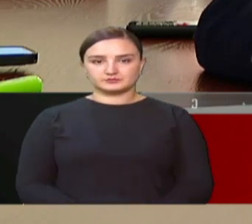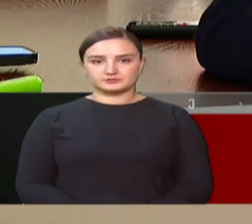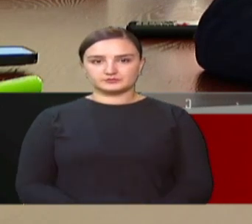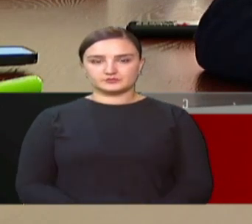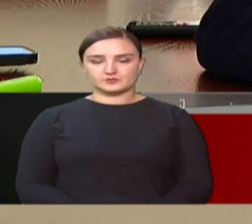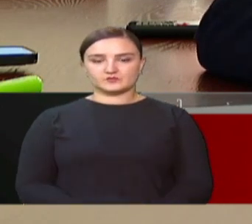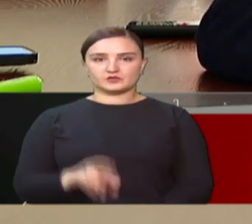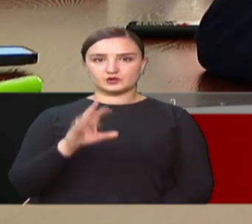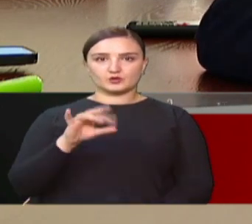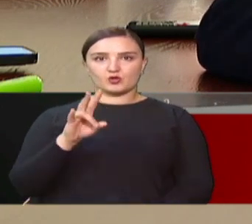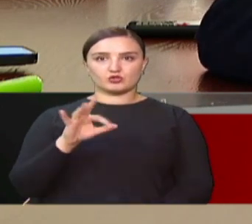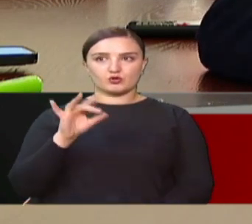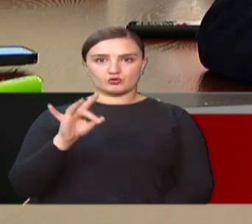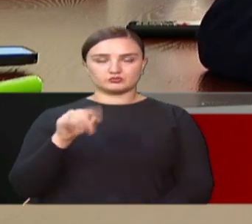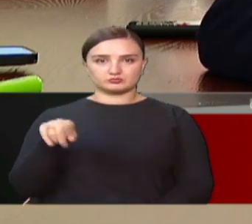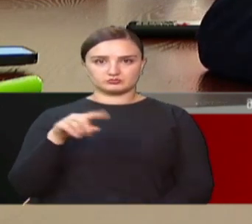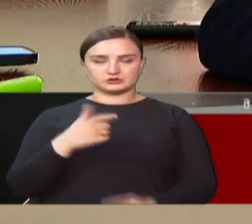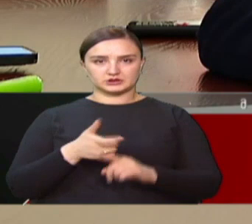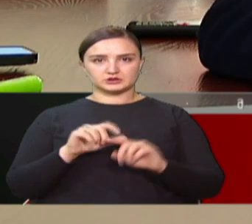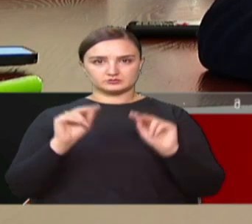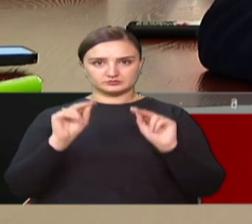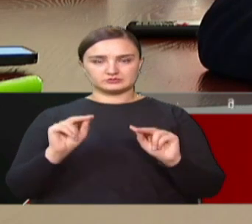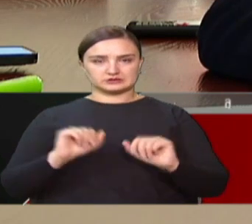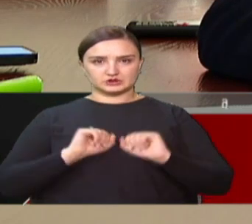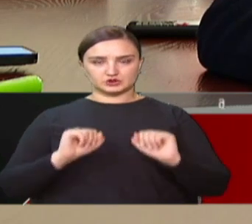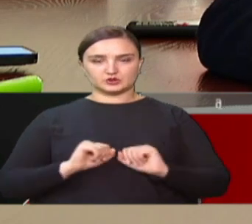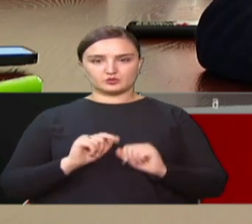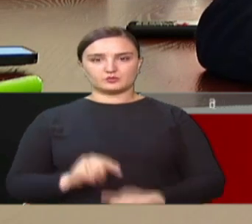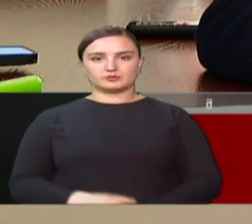დონორებს, რომლებიც დარწმუნებული ვარ აბსოლუტურად კეთილშობილურად ცდილობენ